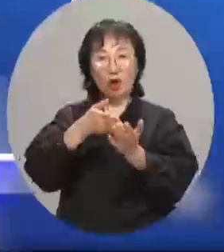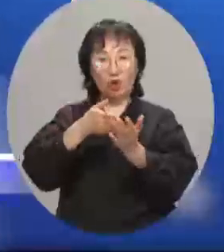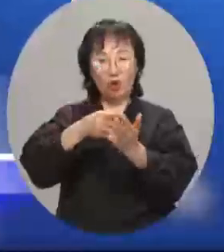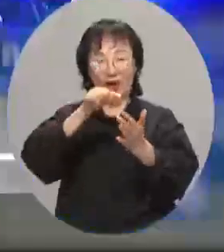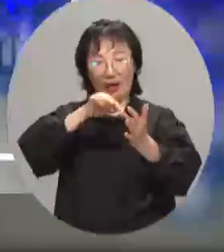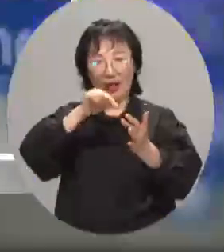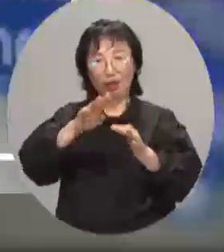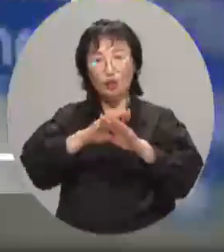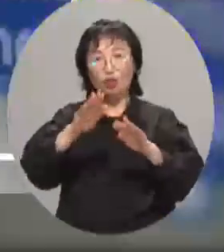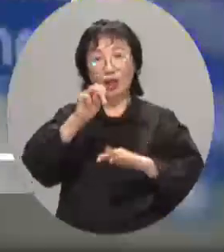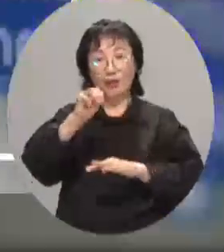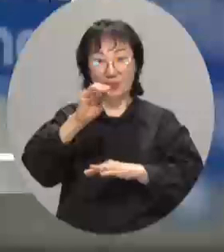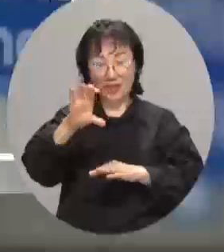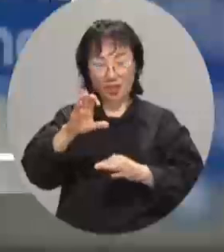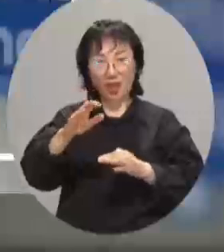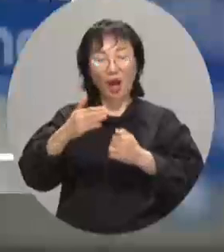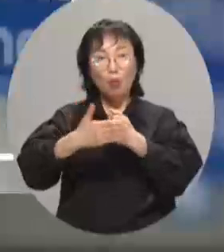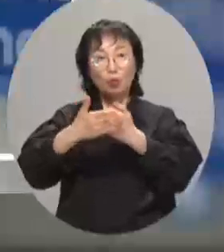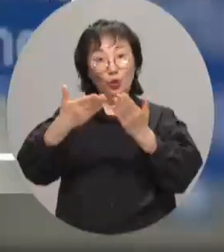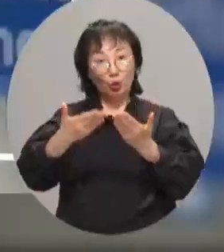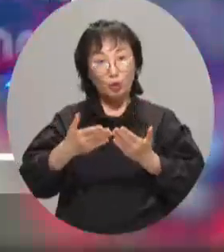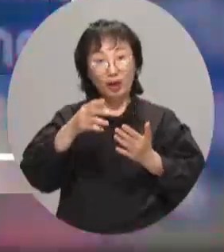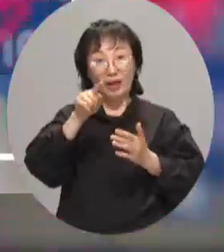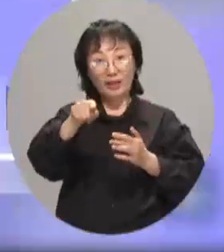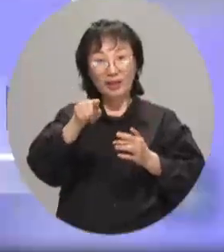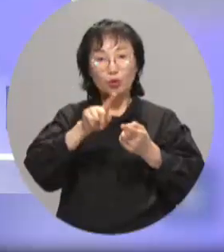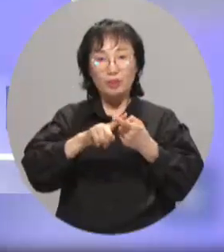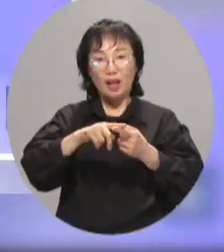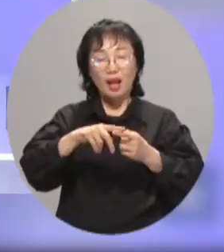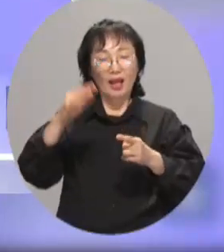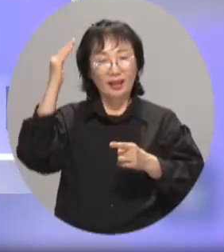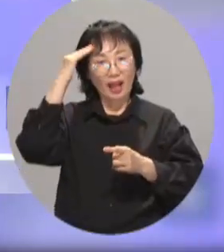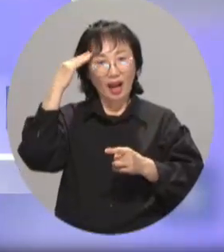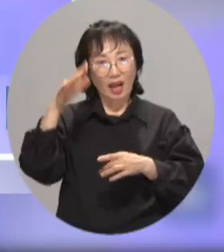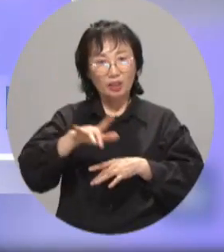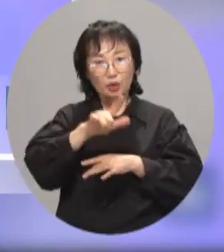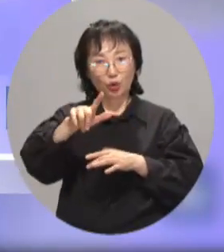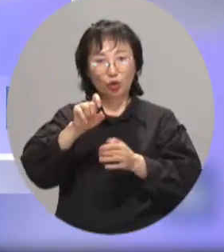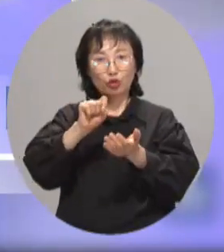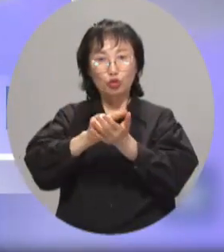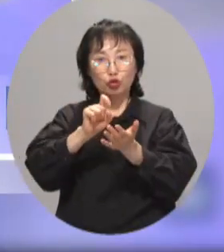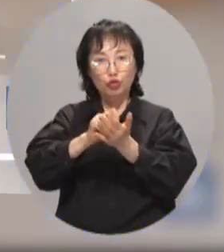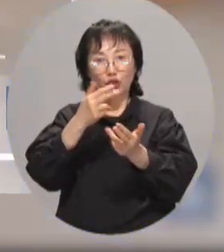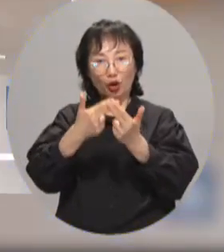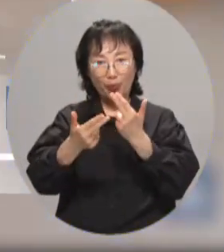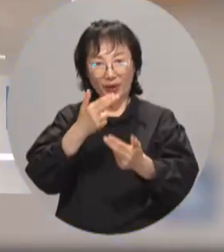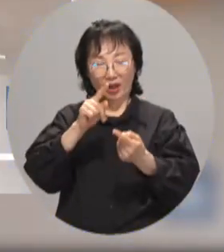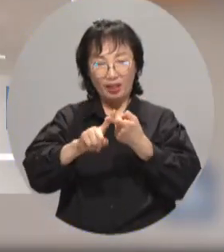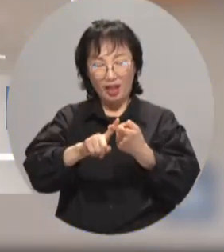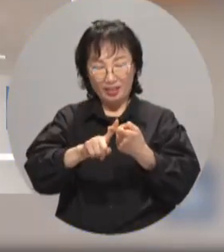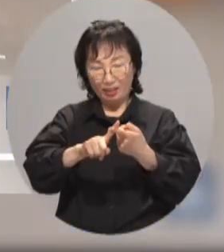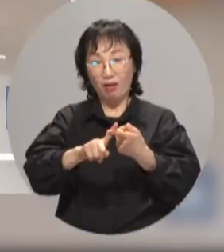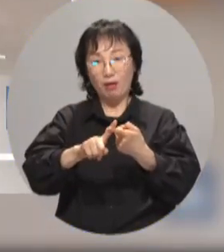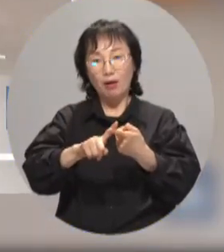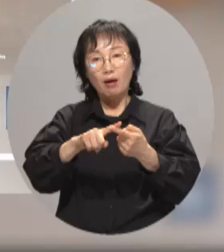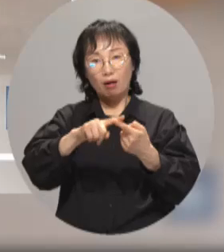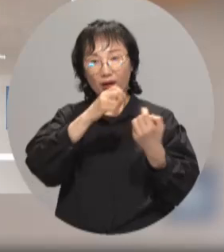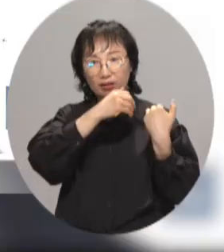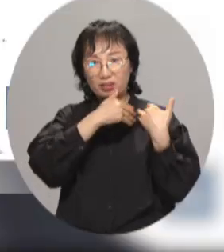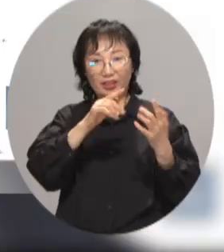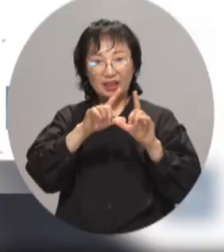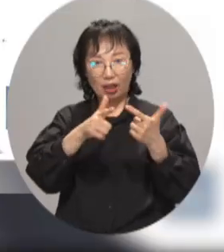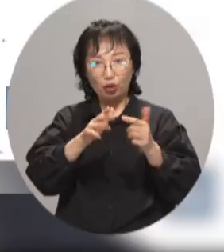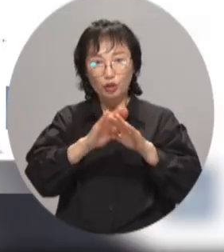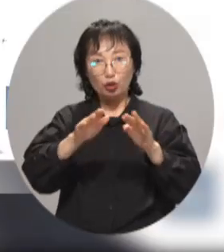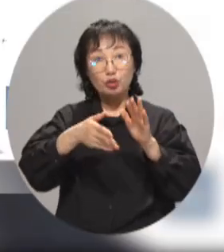보도가 전주시 보조금을 받는 대한드론축구협회에 관한 관리감독 부재 문제를 지적하는 데 그치지 않고